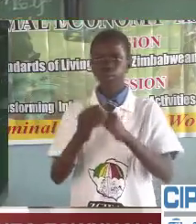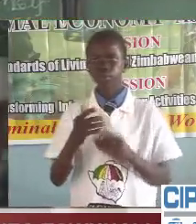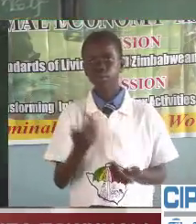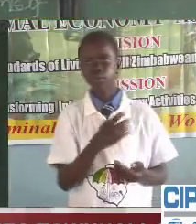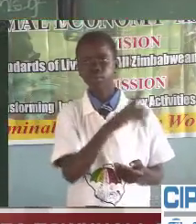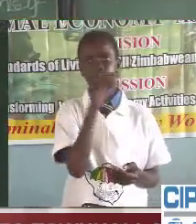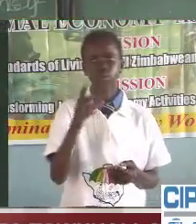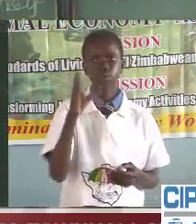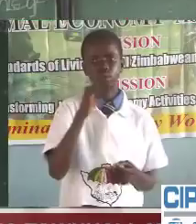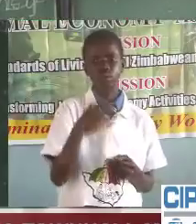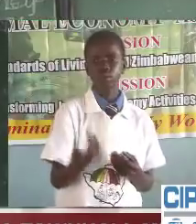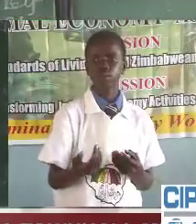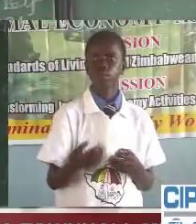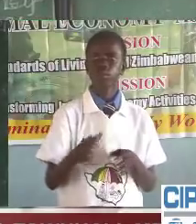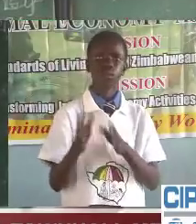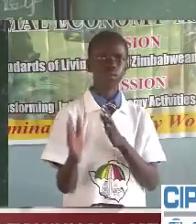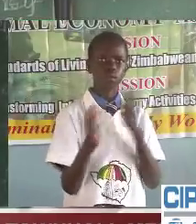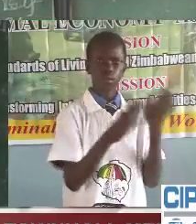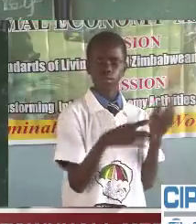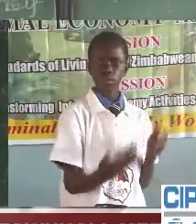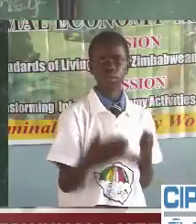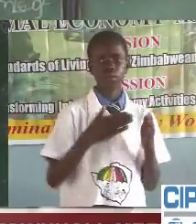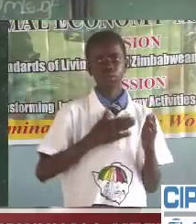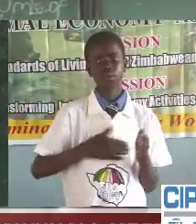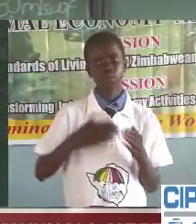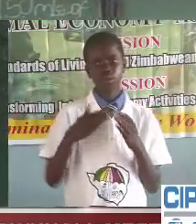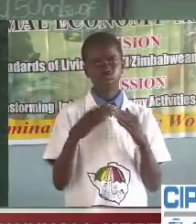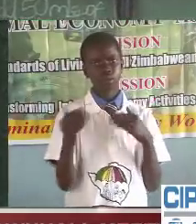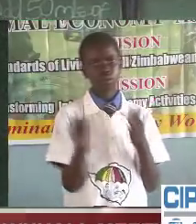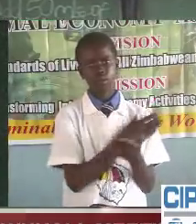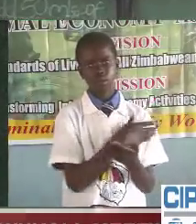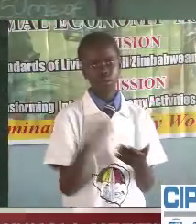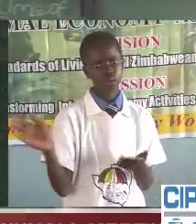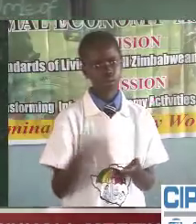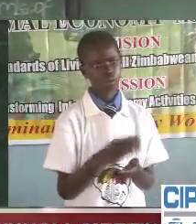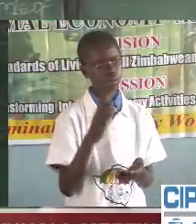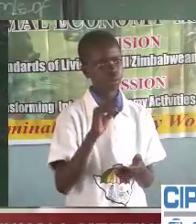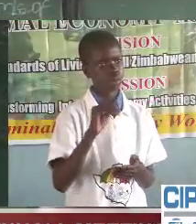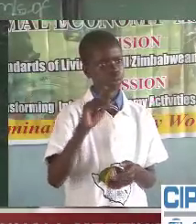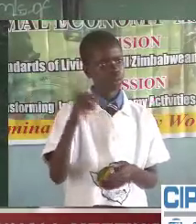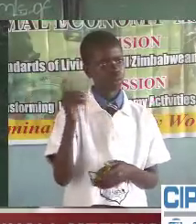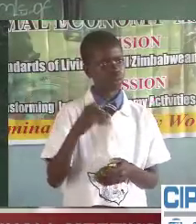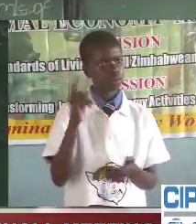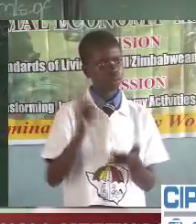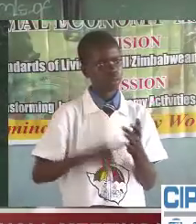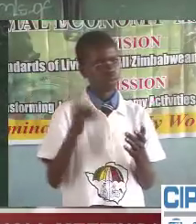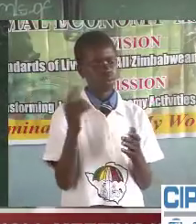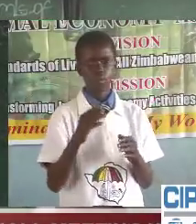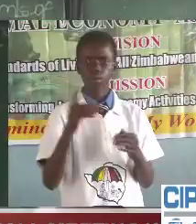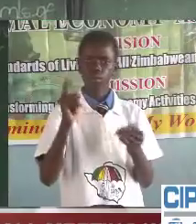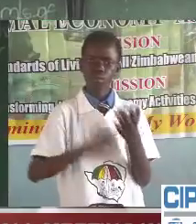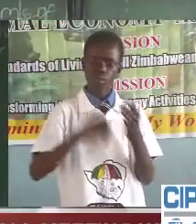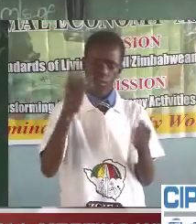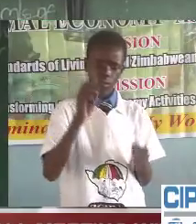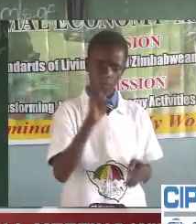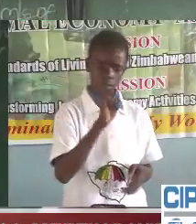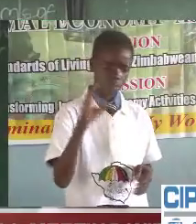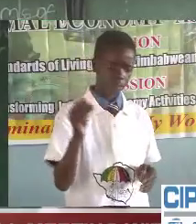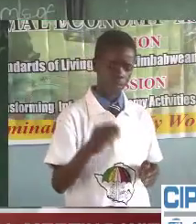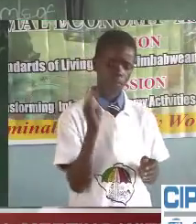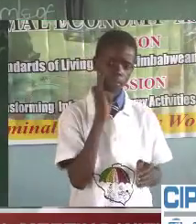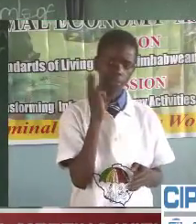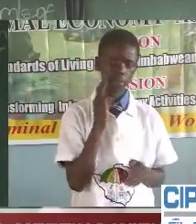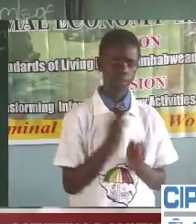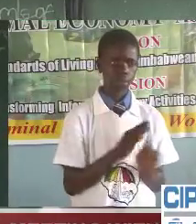tozogadzirisa chimusana bridge tozovakisa. Tachikumbirawo kubvunza kuti imimi munenge machinja here mabylaws ekanzuru,